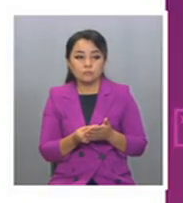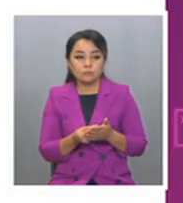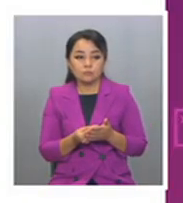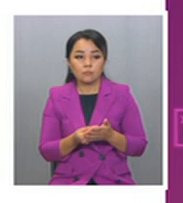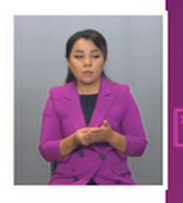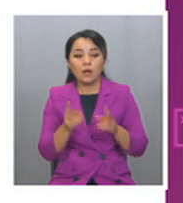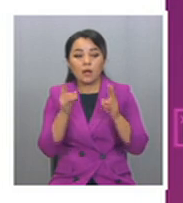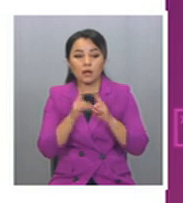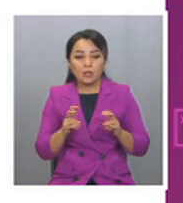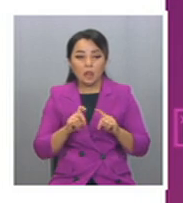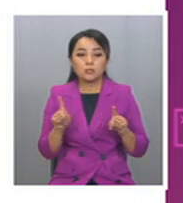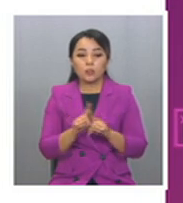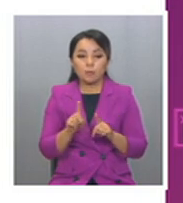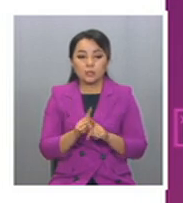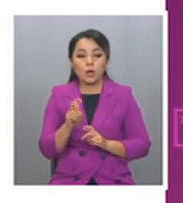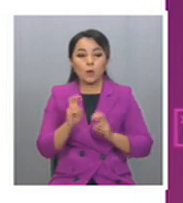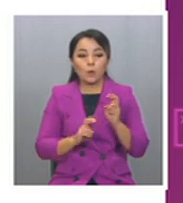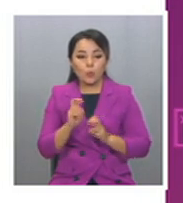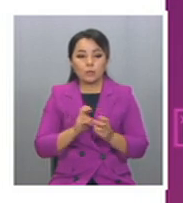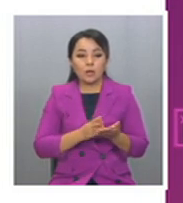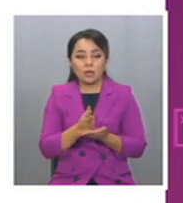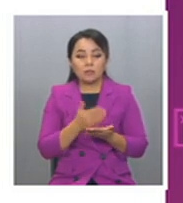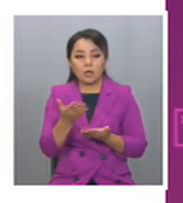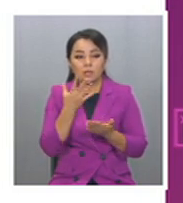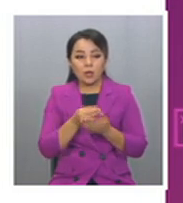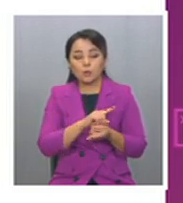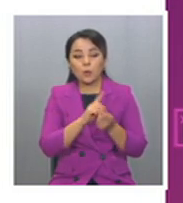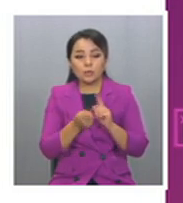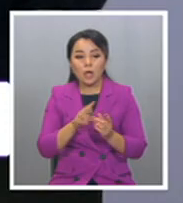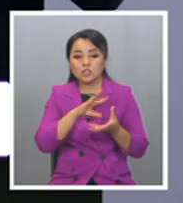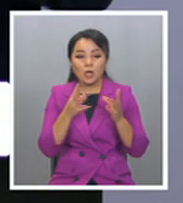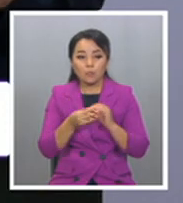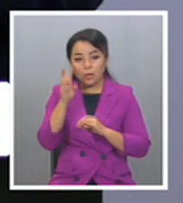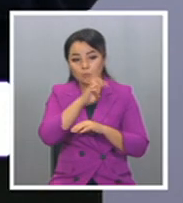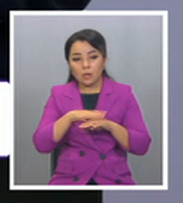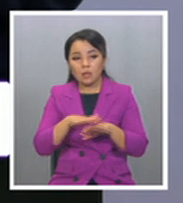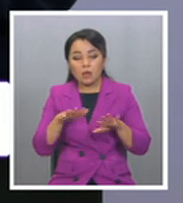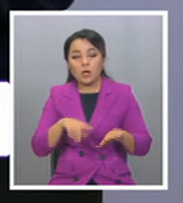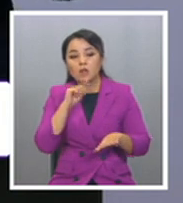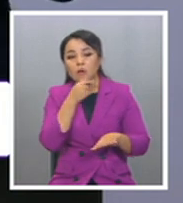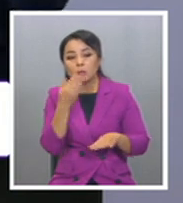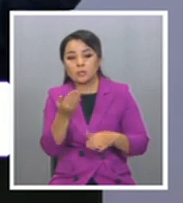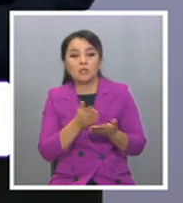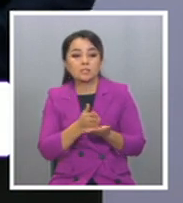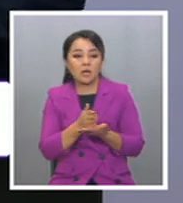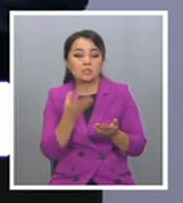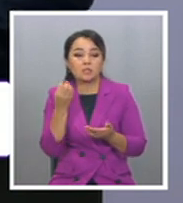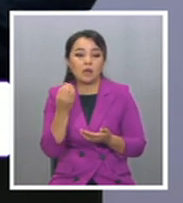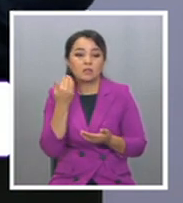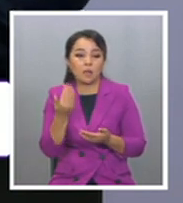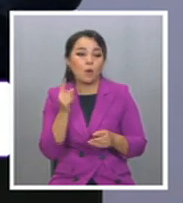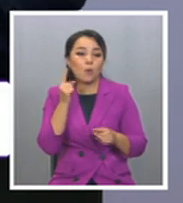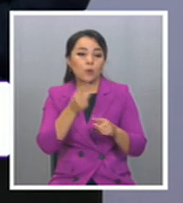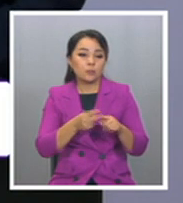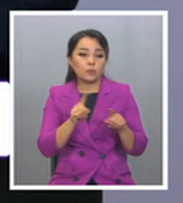қарастырып отырған өнеркәсіп төңкерісі жалпы мемлекеттерде экономикалық саясатқа тағы да қосымша